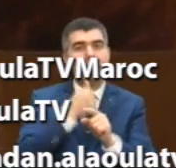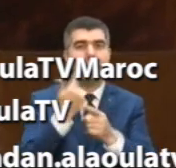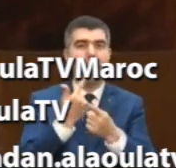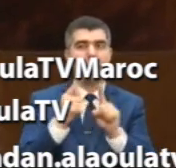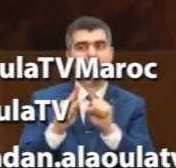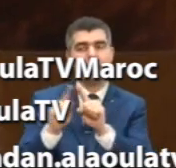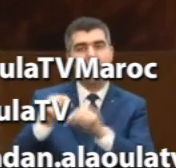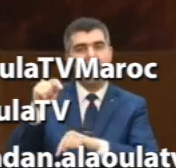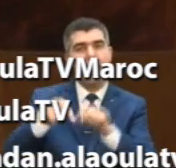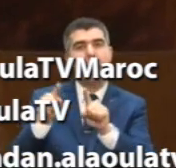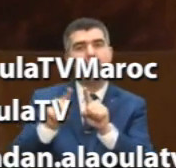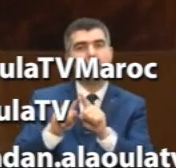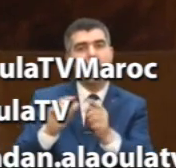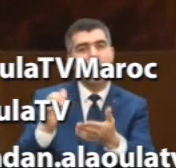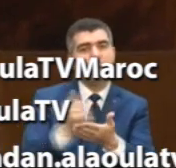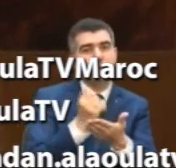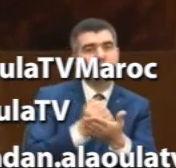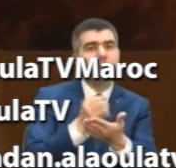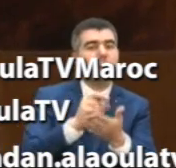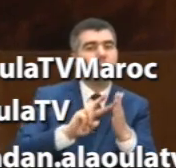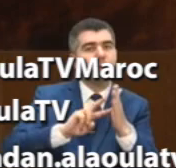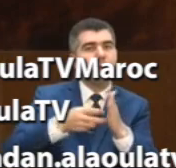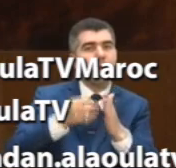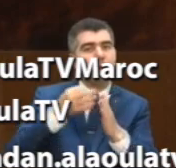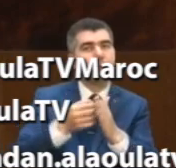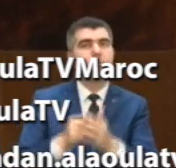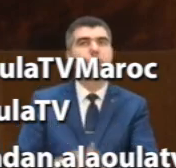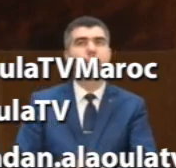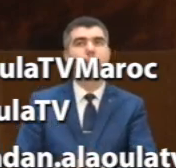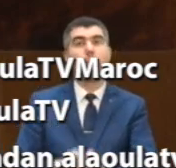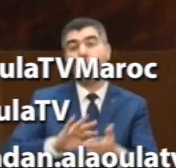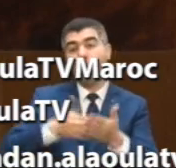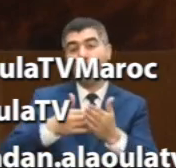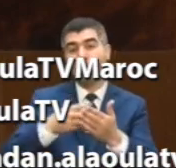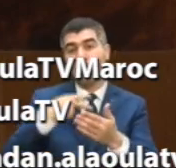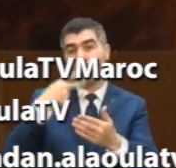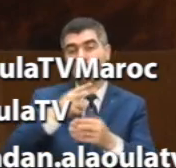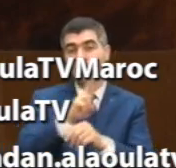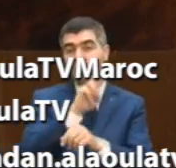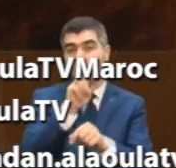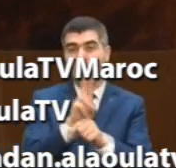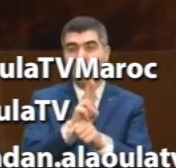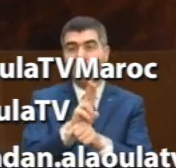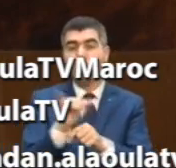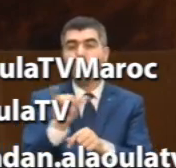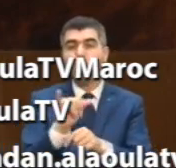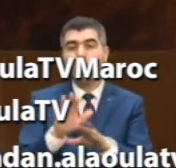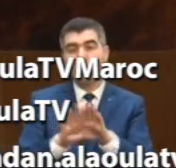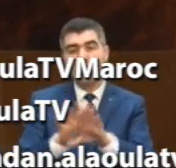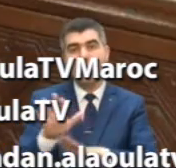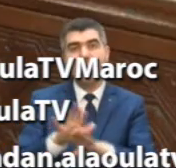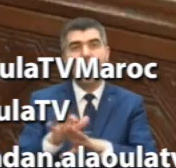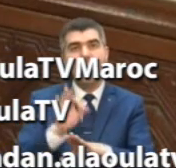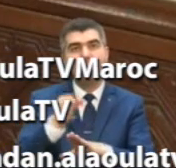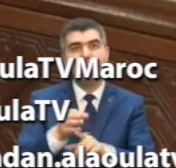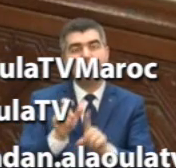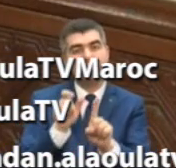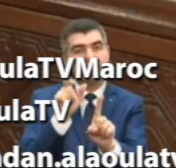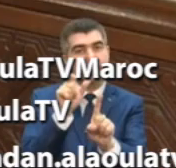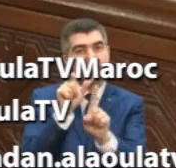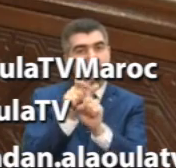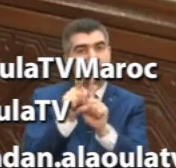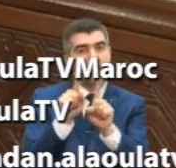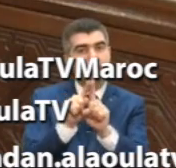التي أصبح الكل يتكلم عليها. لذا نسائلكم حول التدابير التي تعتزمون اتخاذها من أجل حماية